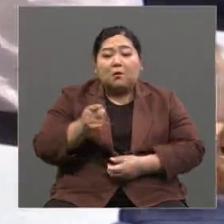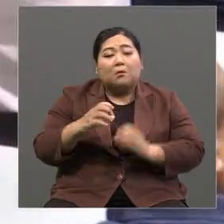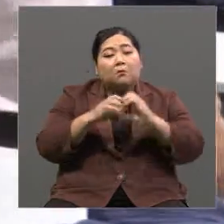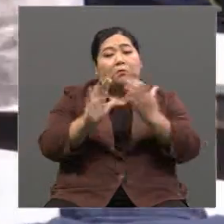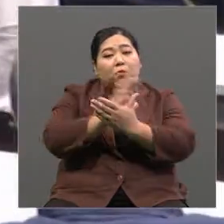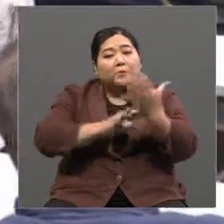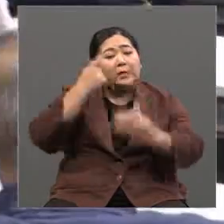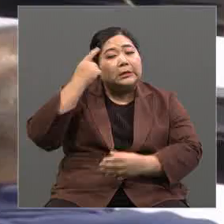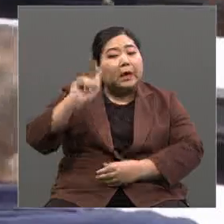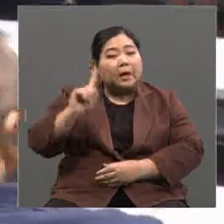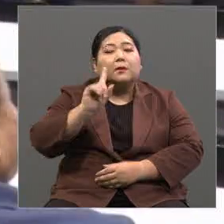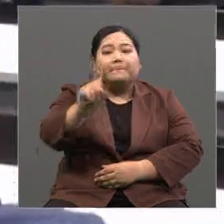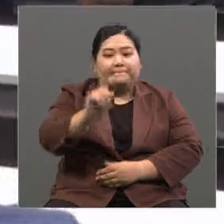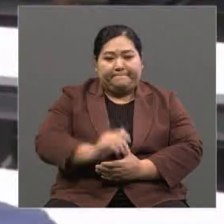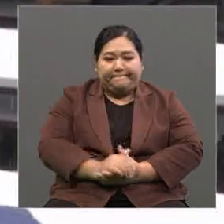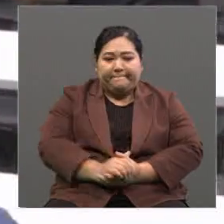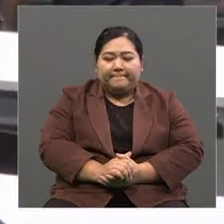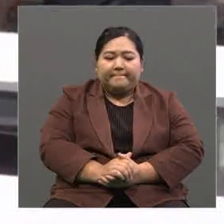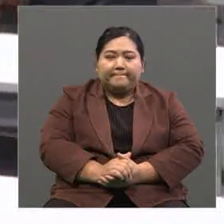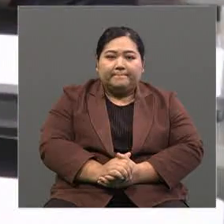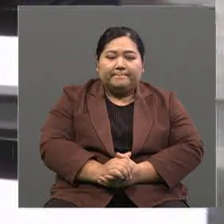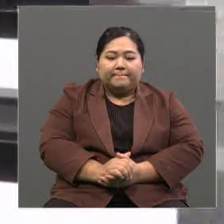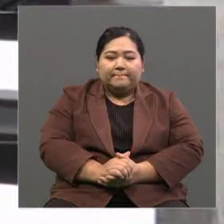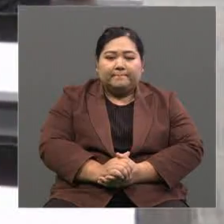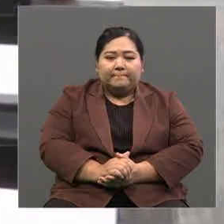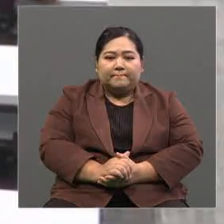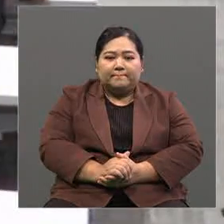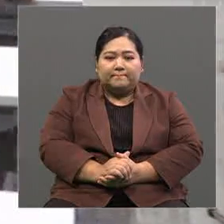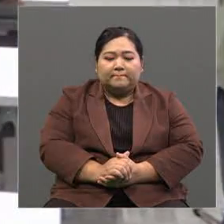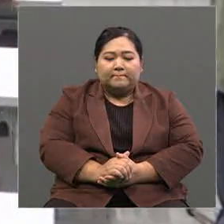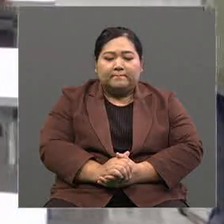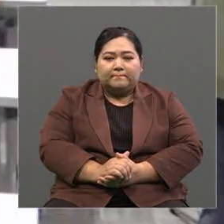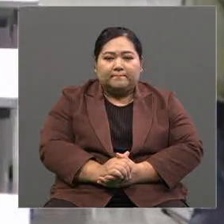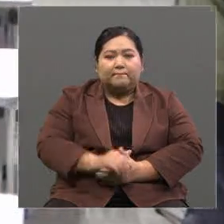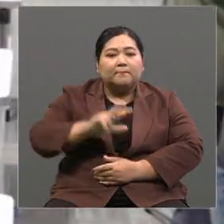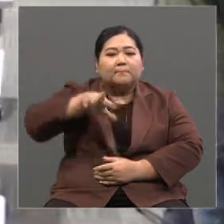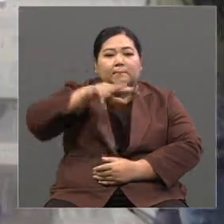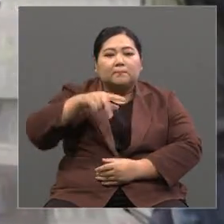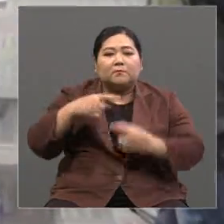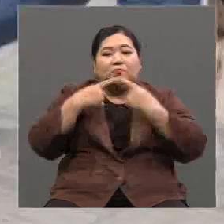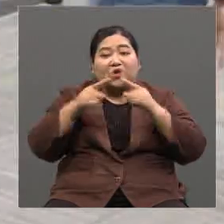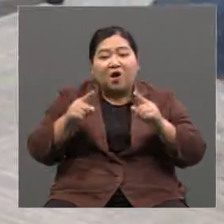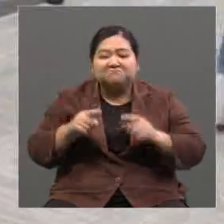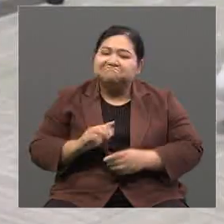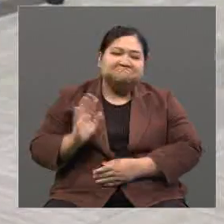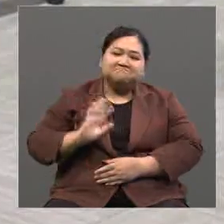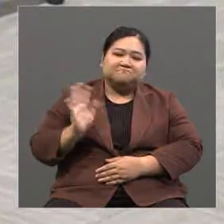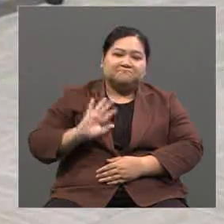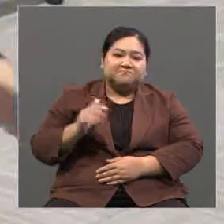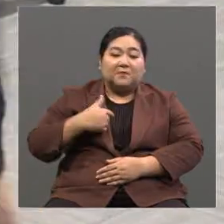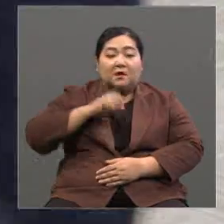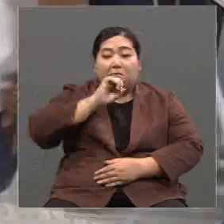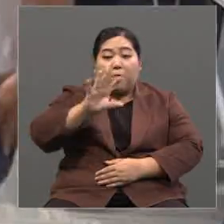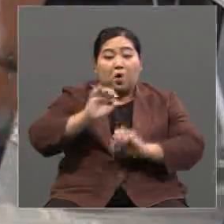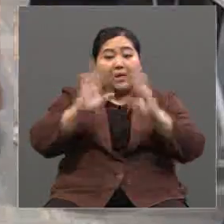ภูมิใจไทยมองเรื่องนี้อย่างไรบ้างคุณอนุทินบอกเลยนะคะว่า เป็นไปไม่ได้เพราะเราก็ระบุไว้อย่าง